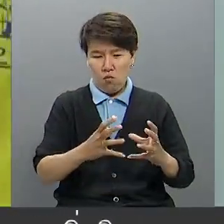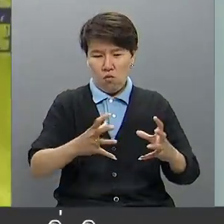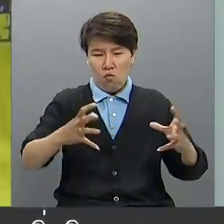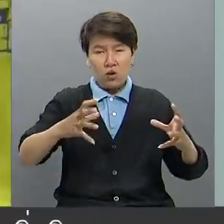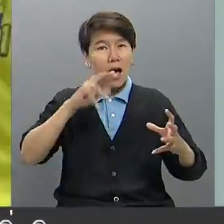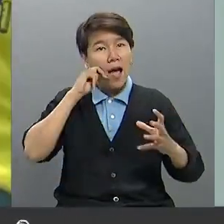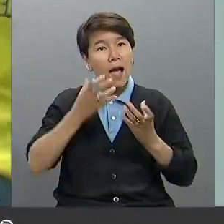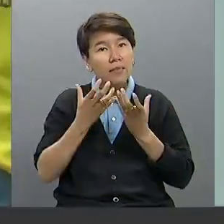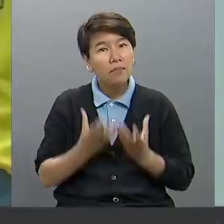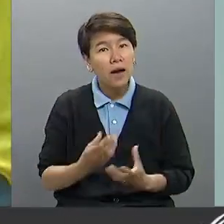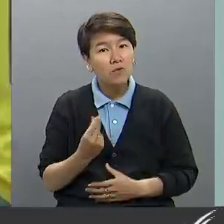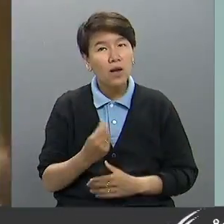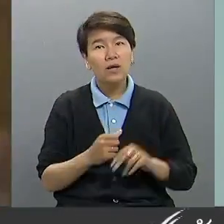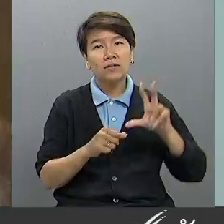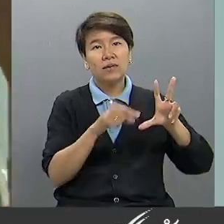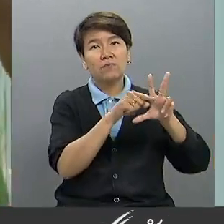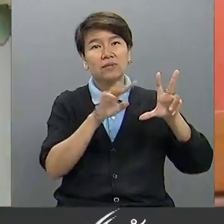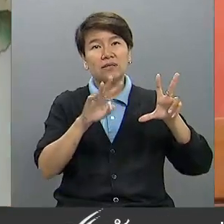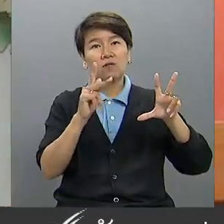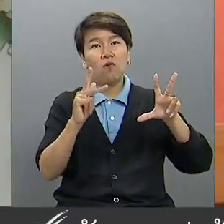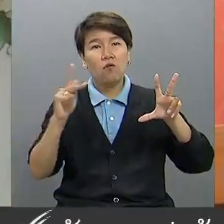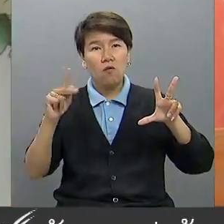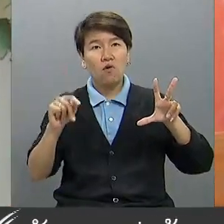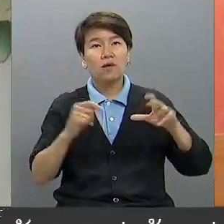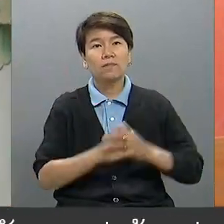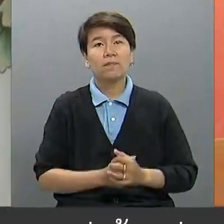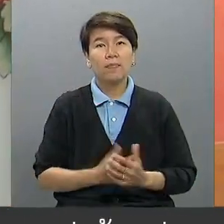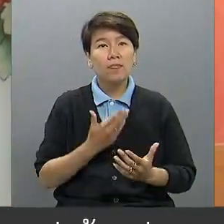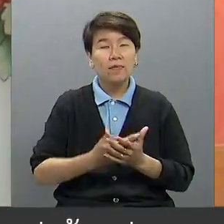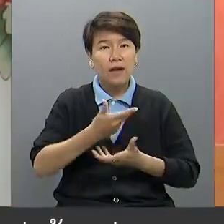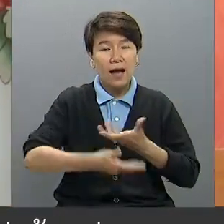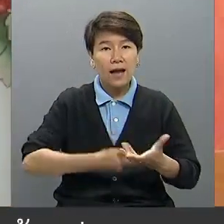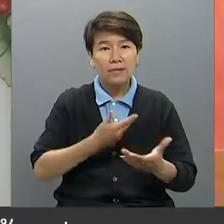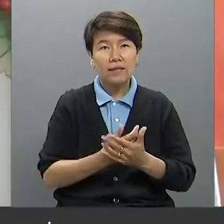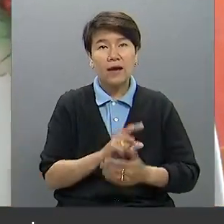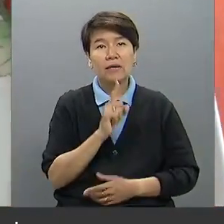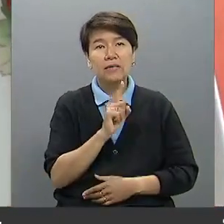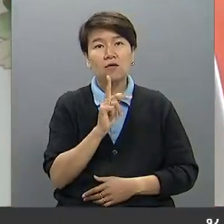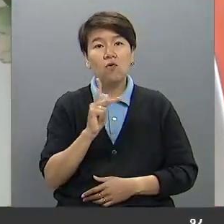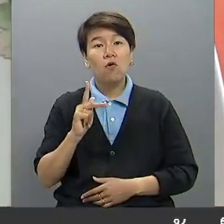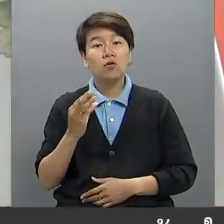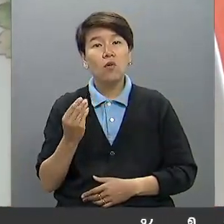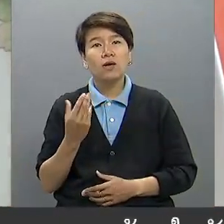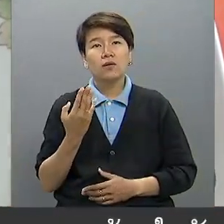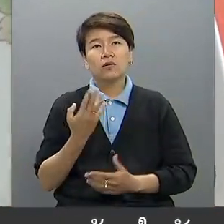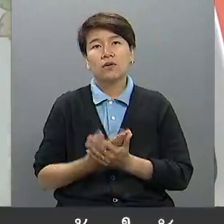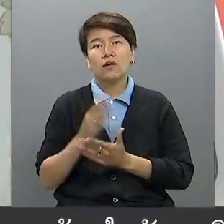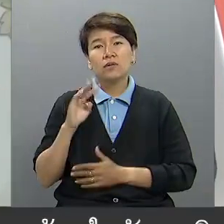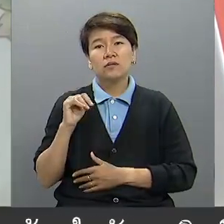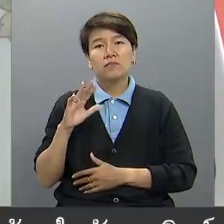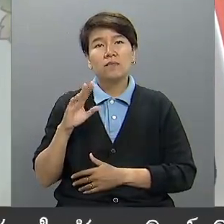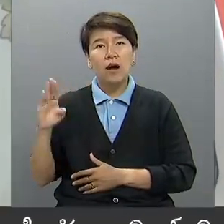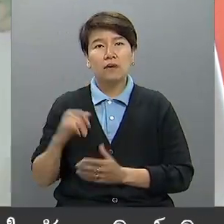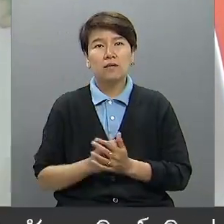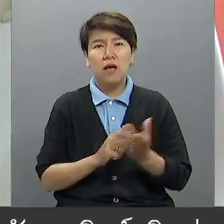ถึง4กิโลกรัมแล้วจำหน่ายคือกิโลกรัมนึง45บาทก็ลองคูณไปเกือบ150บาทนะต่อลูกเนี่ยนะครับส่ว